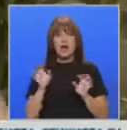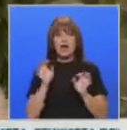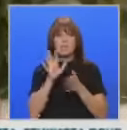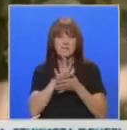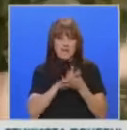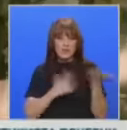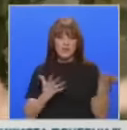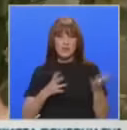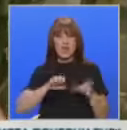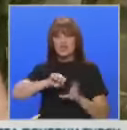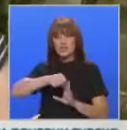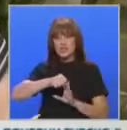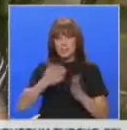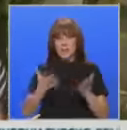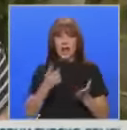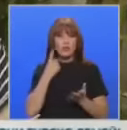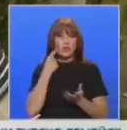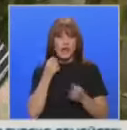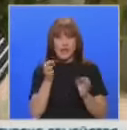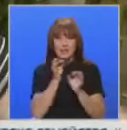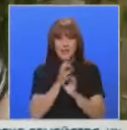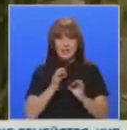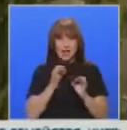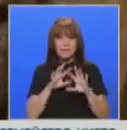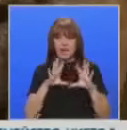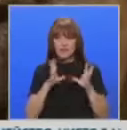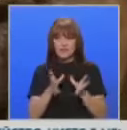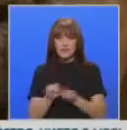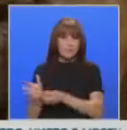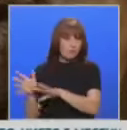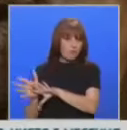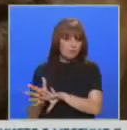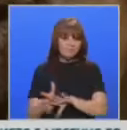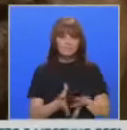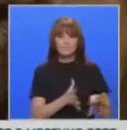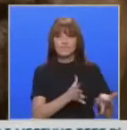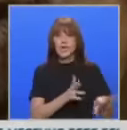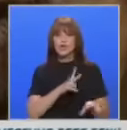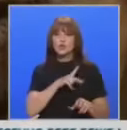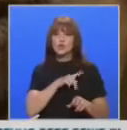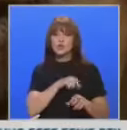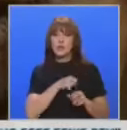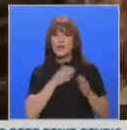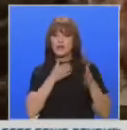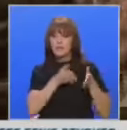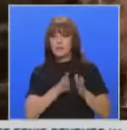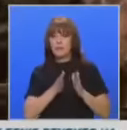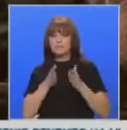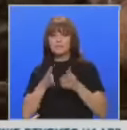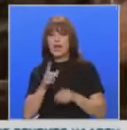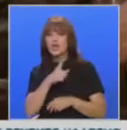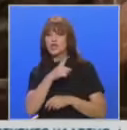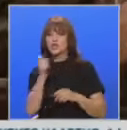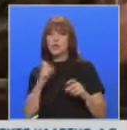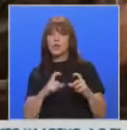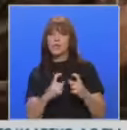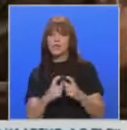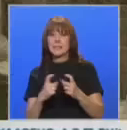измиеме. Няма той туалетна няма, той всичко отнесе водата. Социалните в Царево са посетили около 100 домакинства, засегнати от